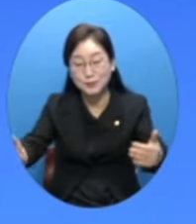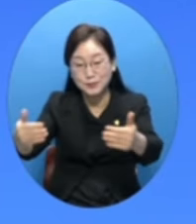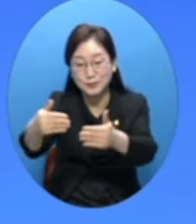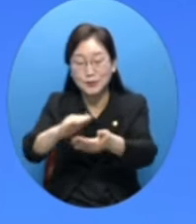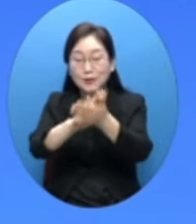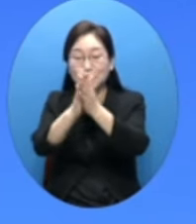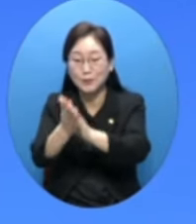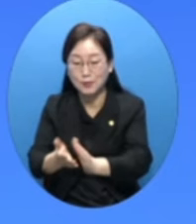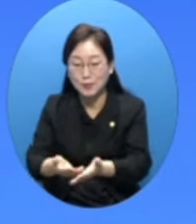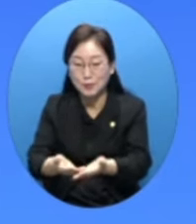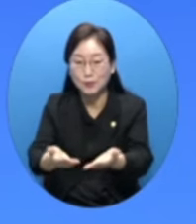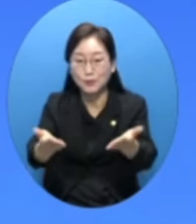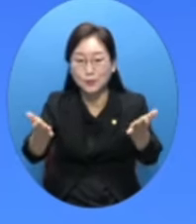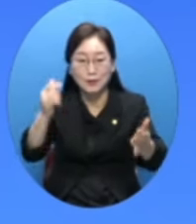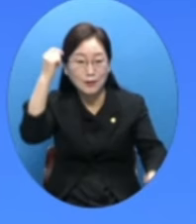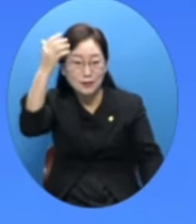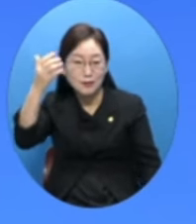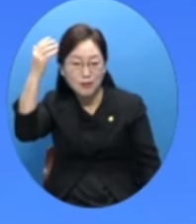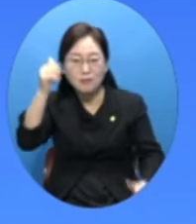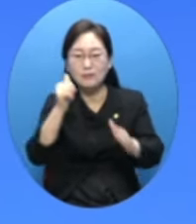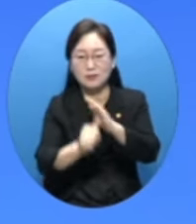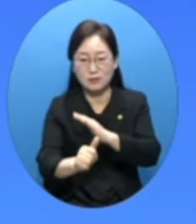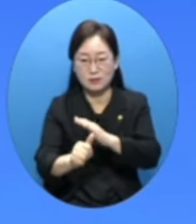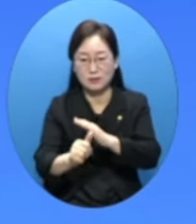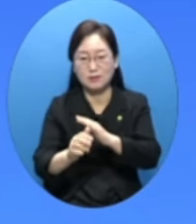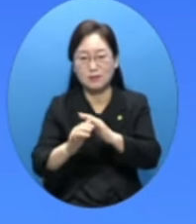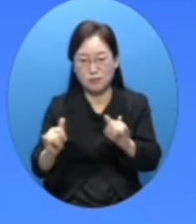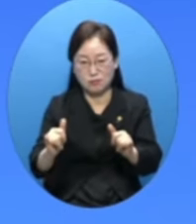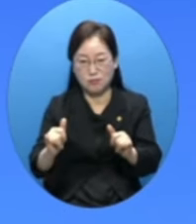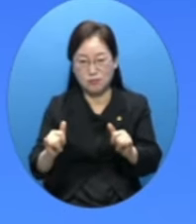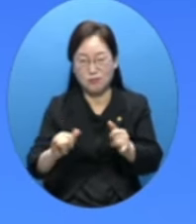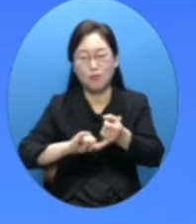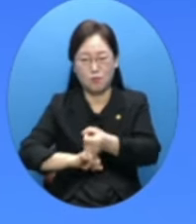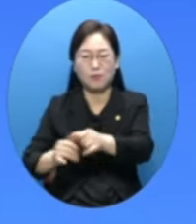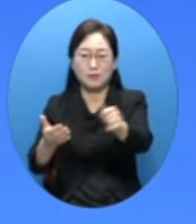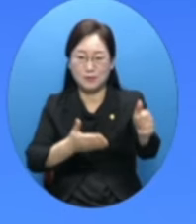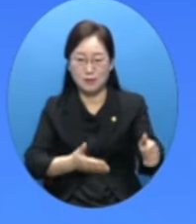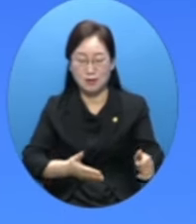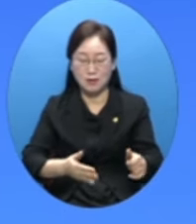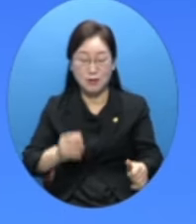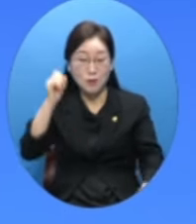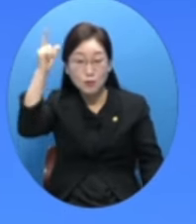그러한 영적 리더가 되어야 되는 것입니다. 그 위대한 모세가